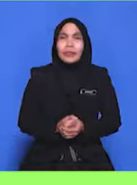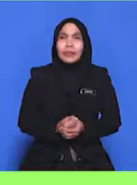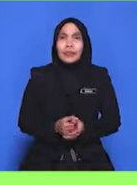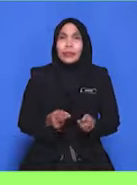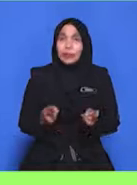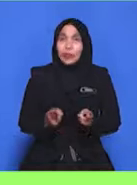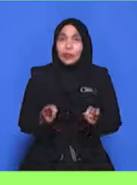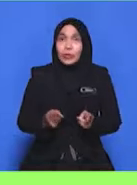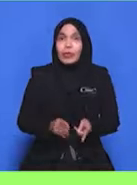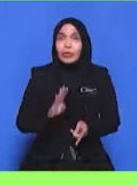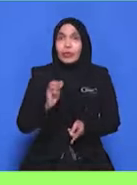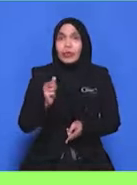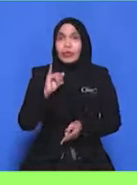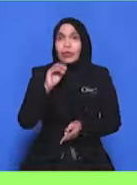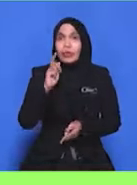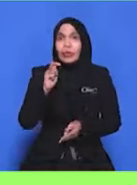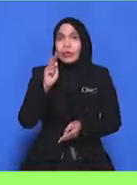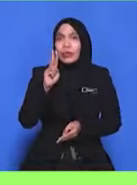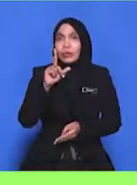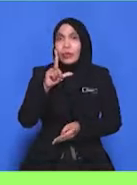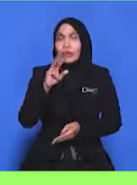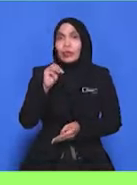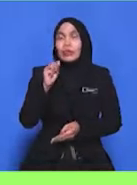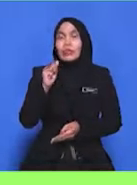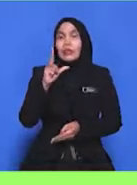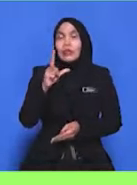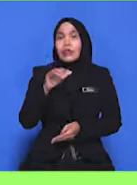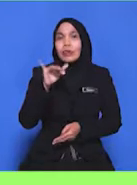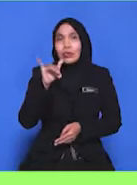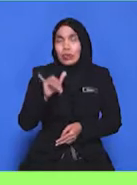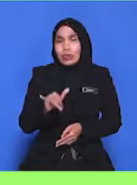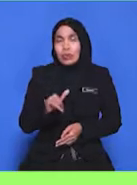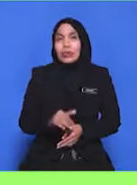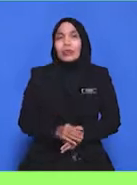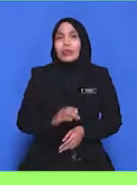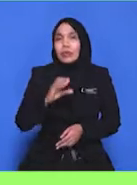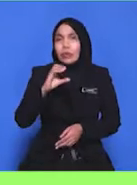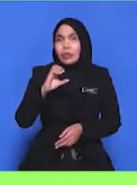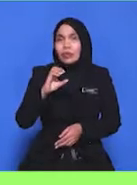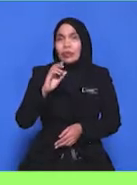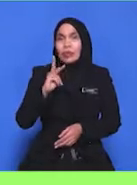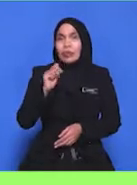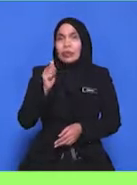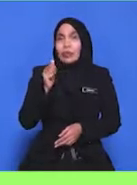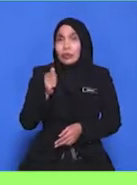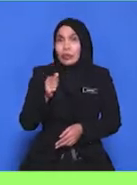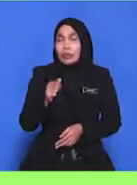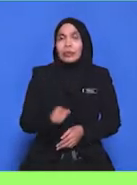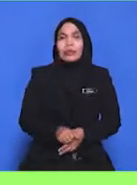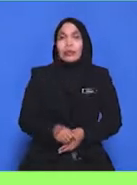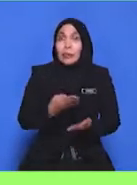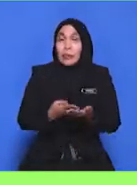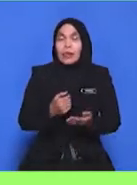Pengurusan Baitul Mal yang cekap sehingga hasil pendapatan negara melebihi keperluan. Contohnya, pada